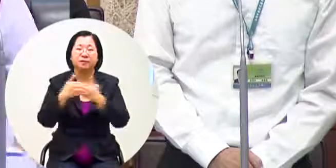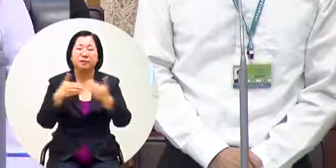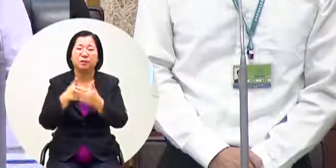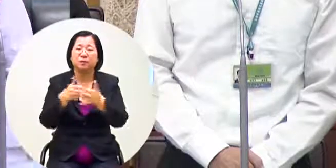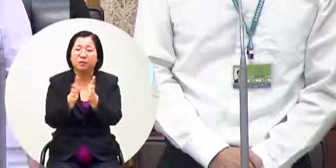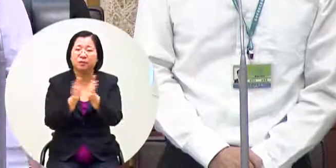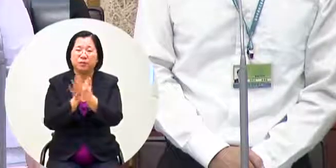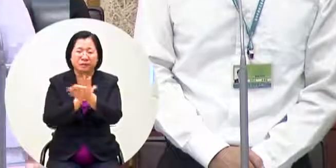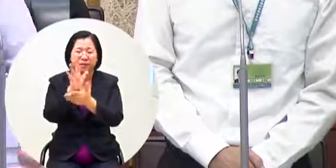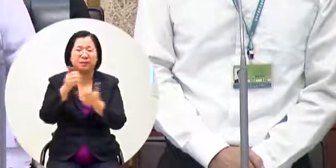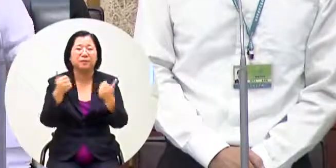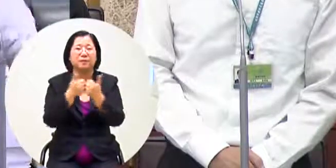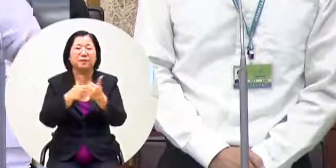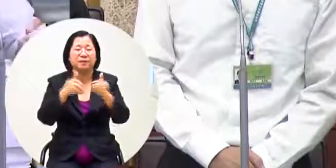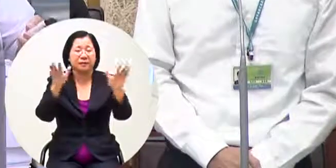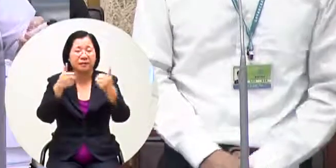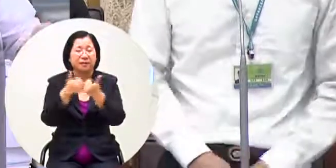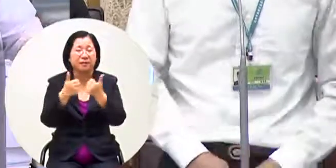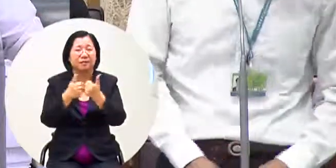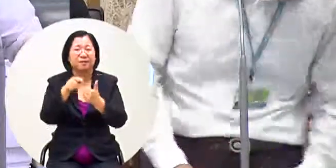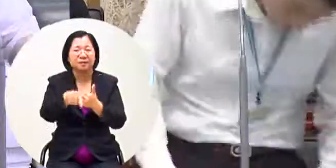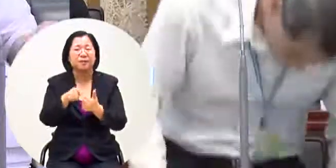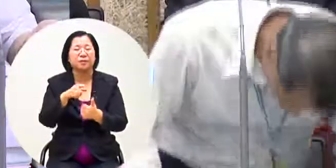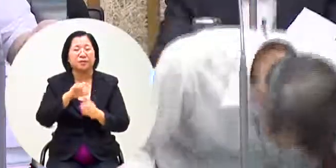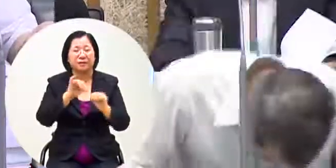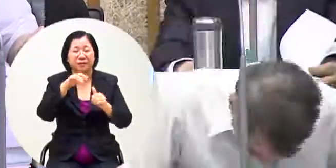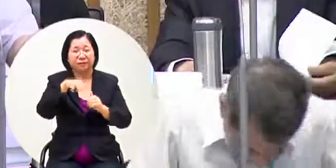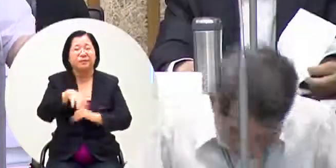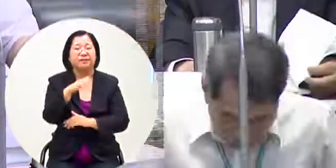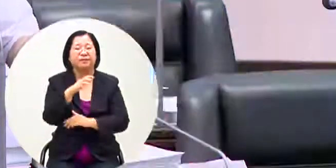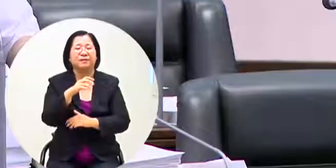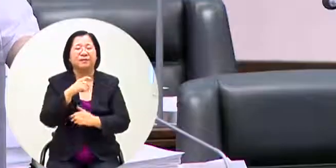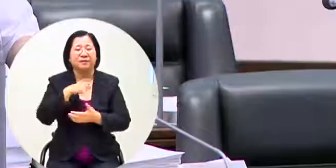个一个意见是安尼啦吼、哦，来请坐吼。